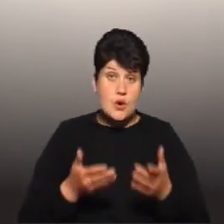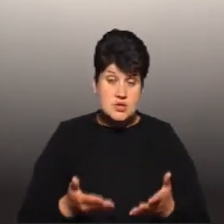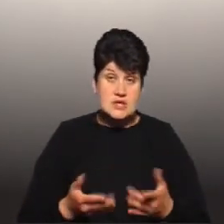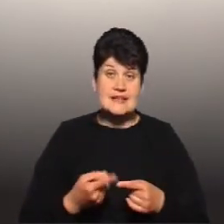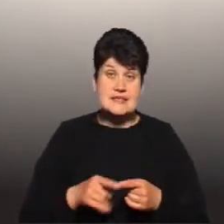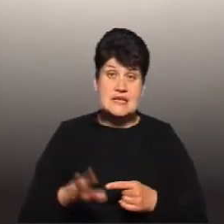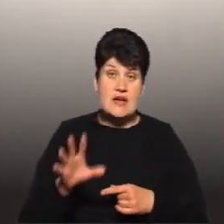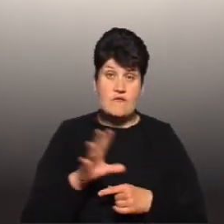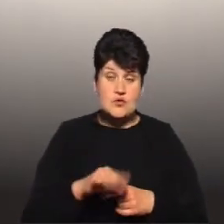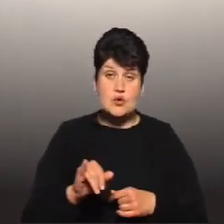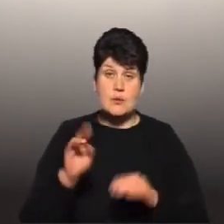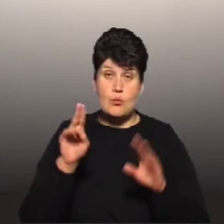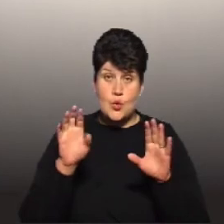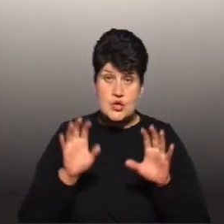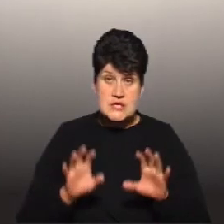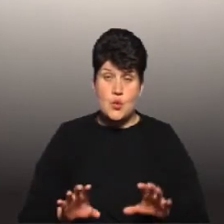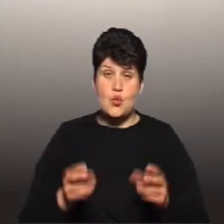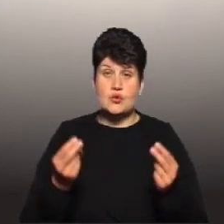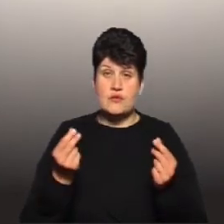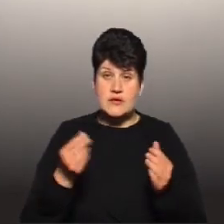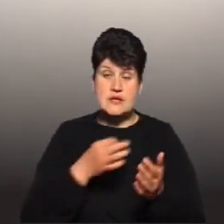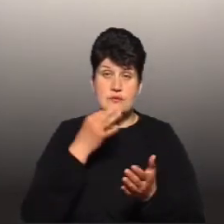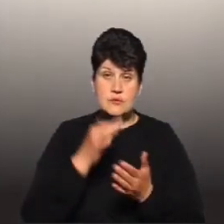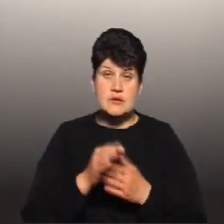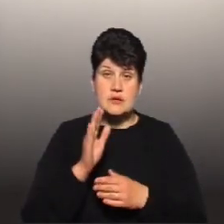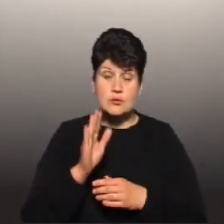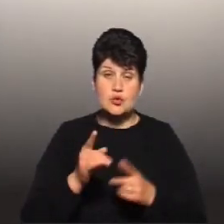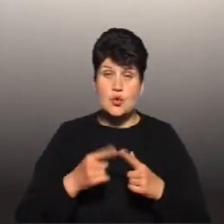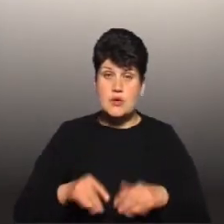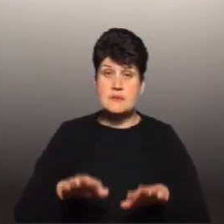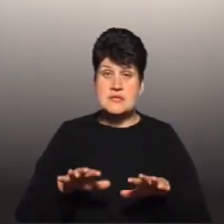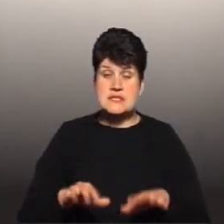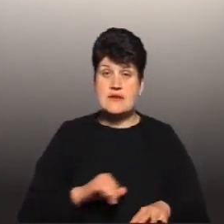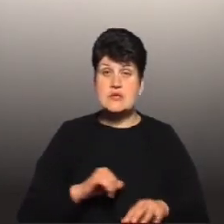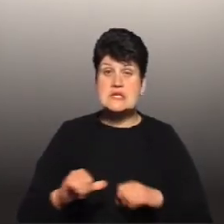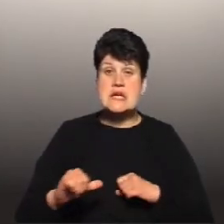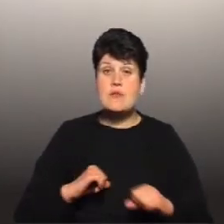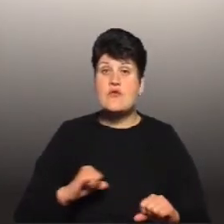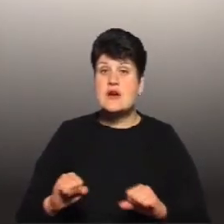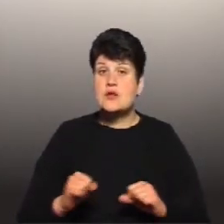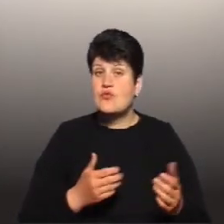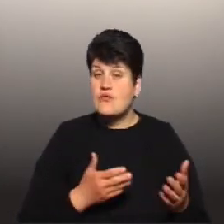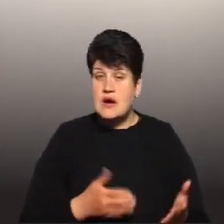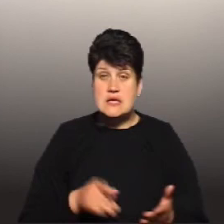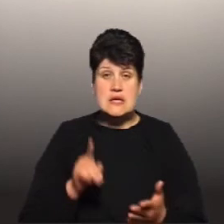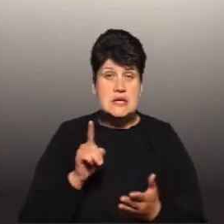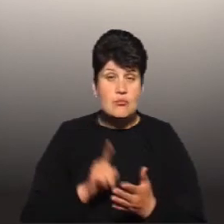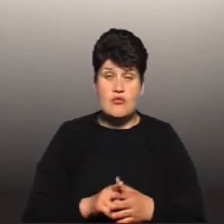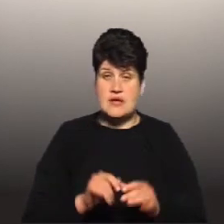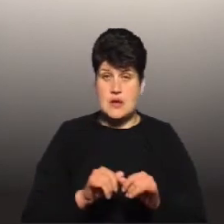і фінансово відповідають органи місцевого самоврядування, які повинні розвивати